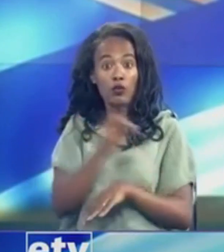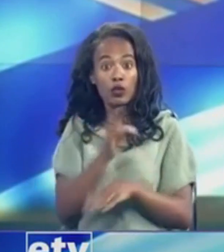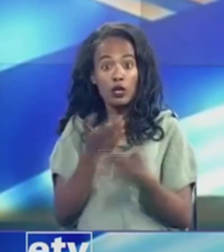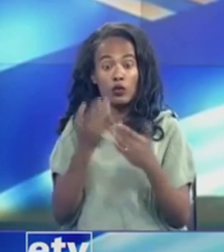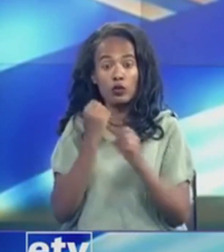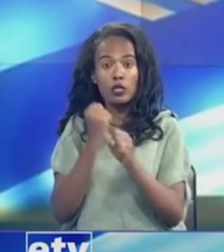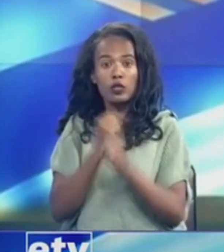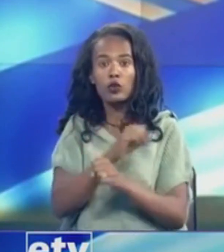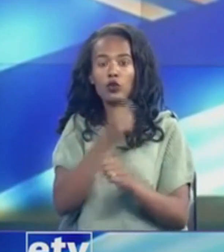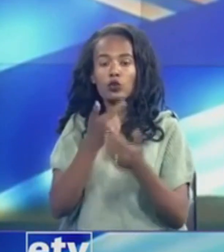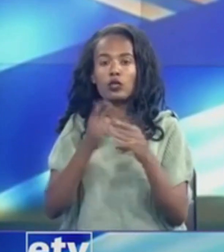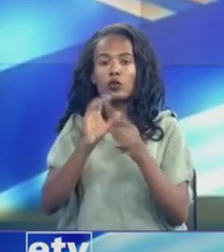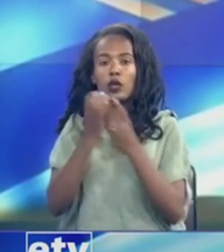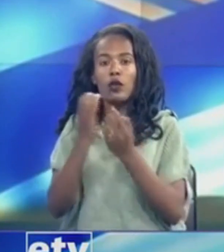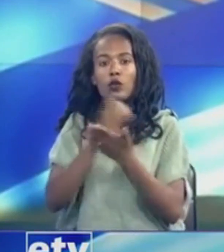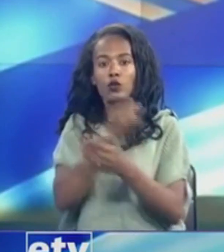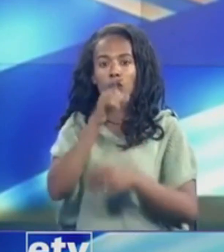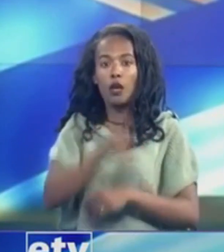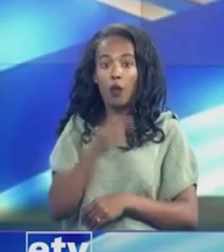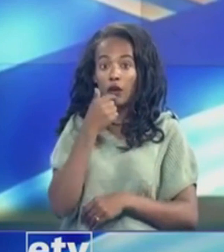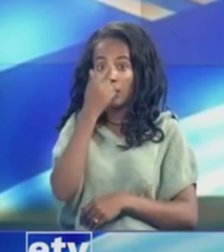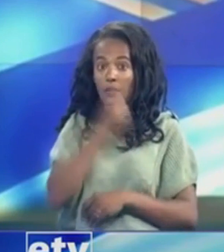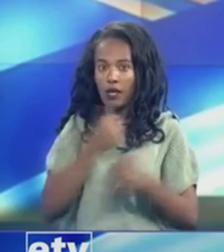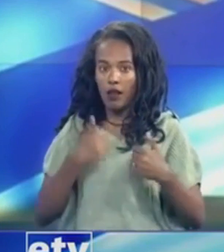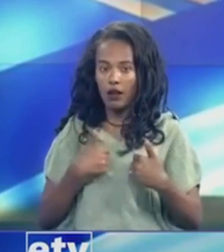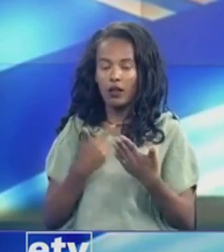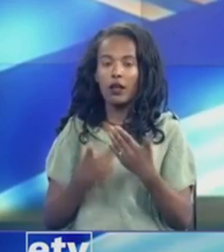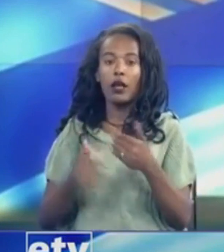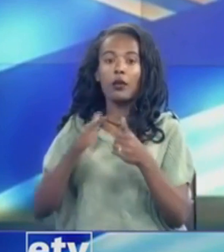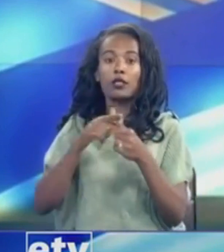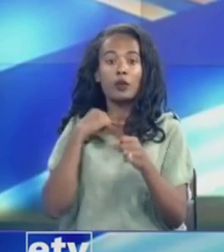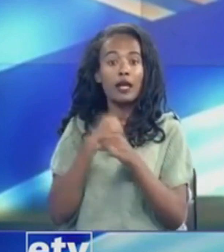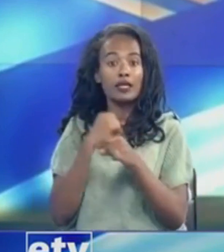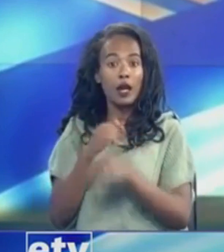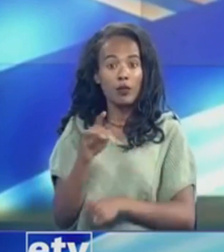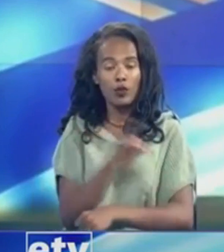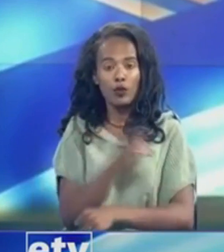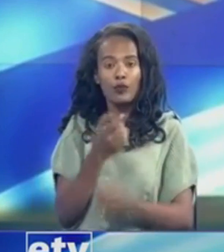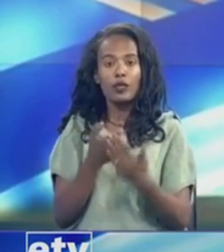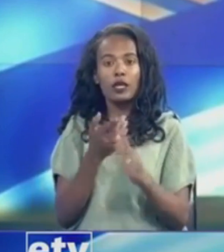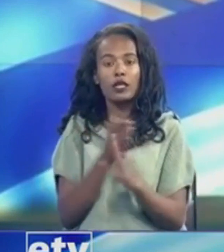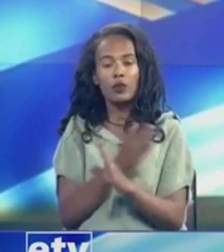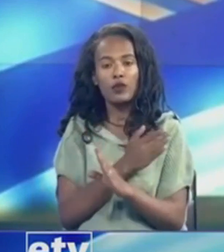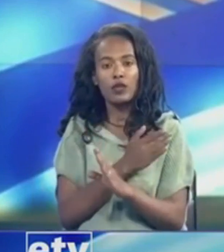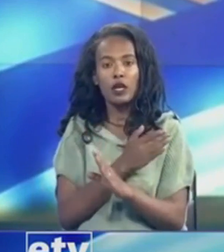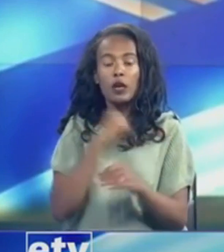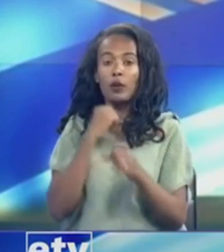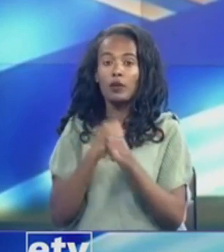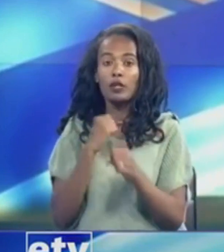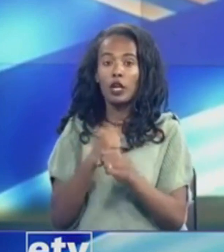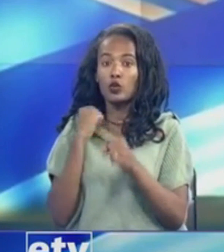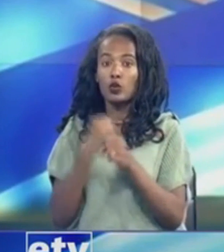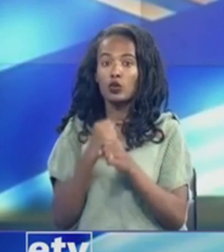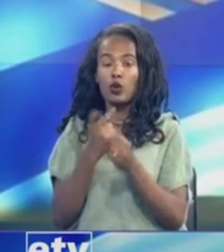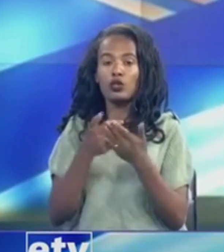ሌሎችም በዚህ መልክ ሊወስዱት ይገባል የሚል እምነት አለኝ። ይሄ የመጀመሪያ ስራ ቢሆንም ከዚህ በፊት በመሰራቸው ስራዎች